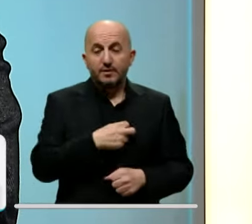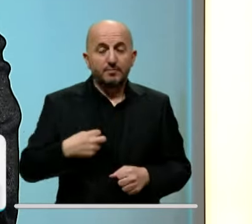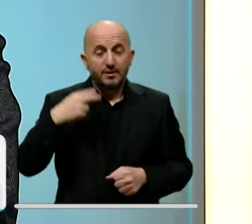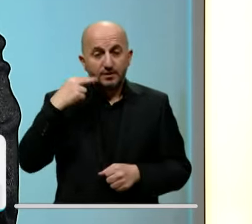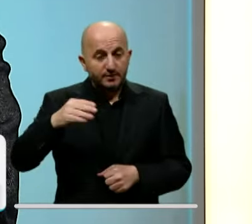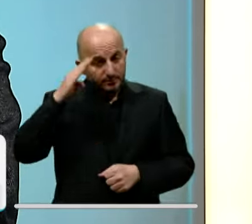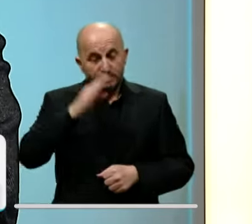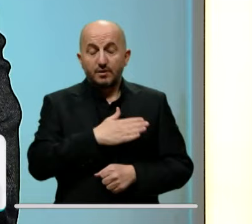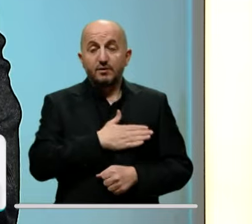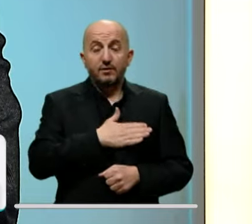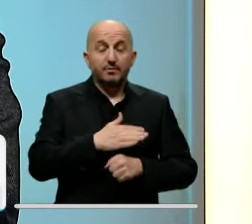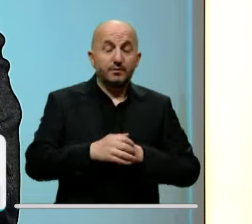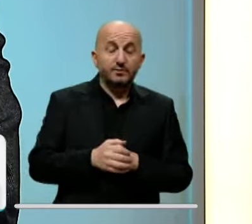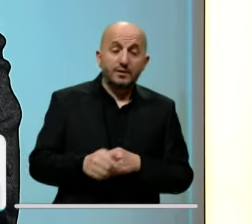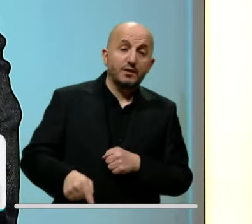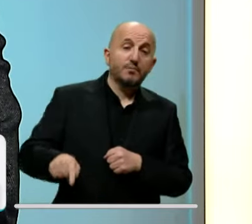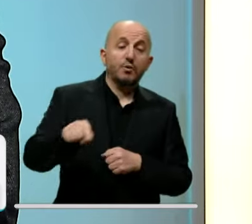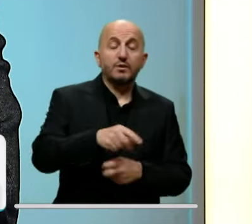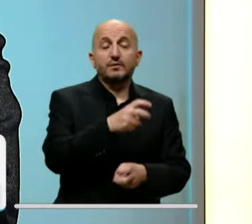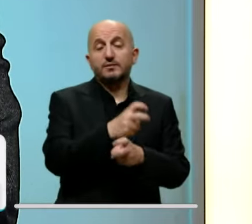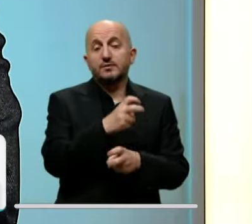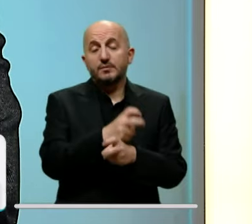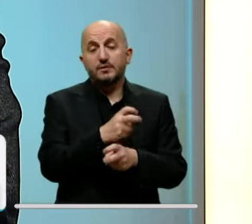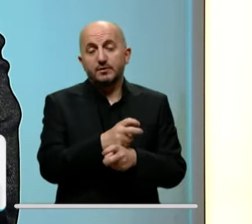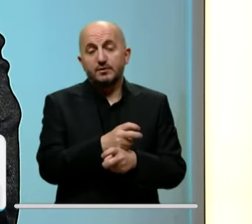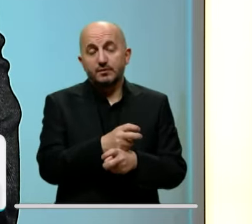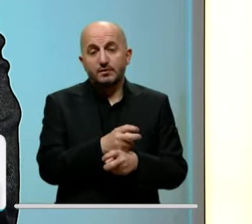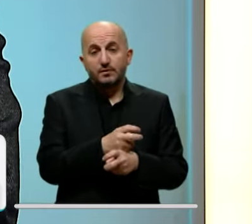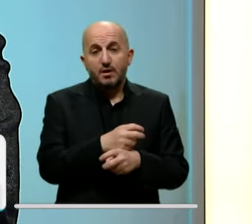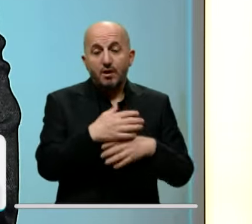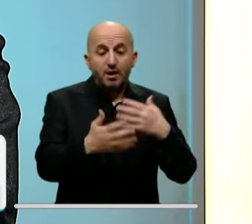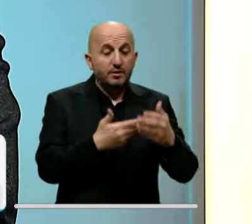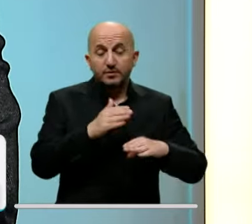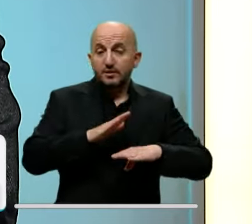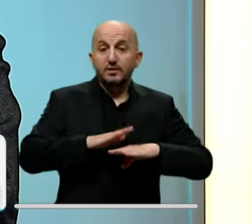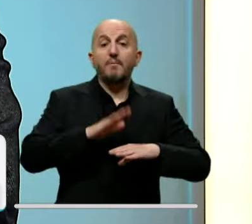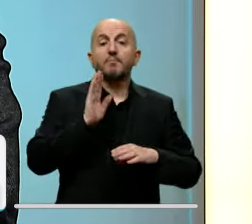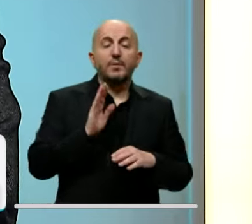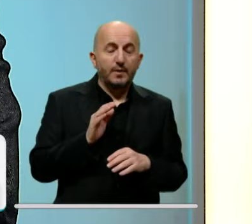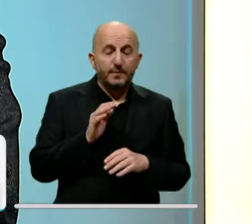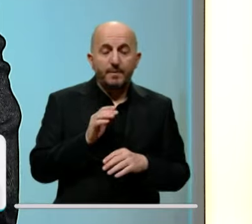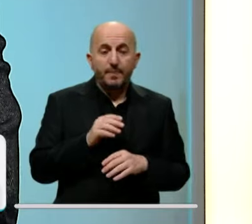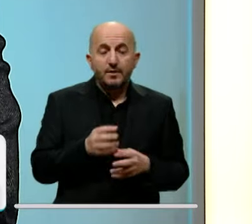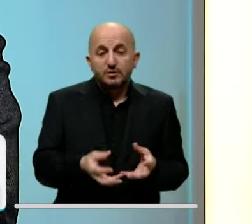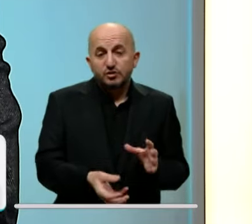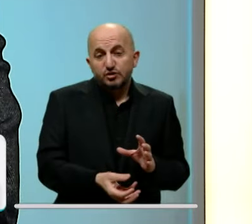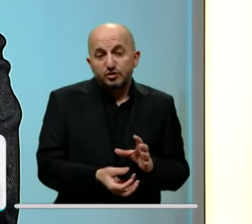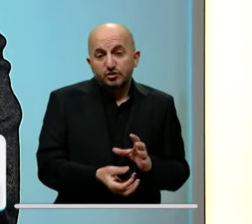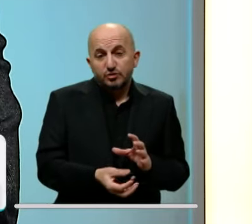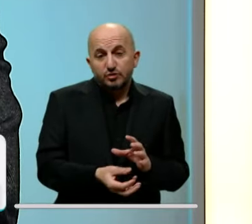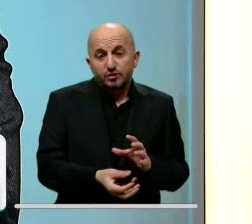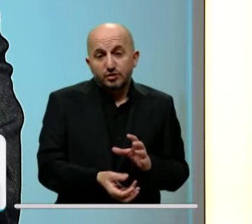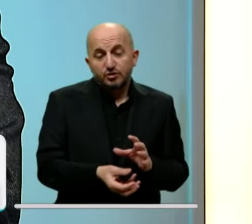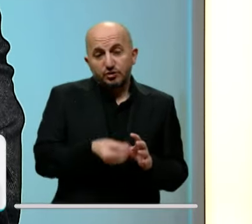aleyhissalatu vesselam onların kemiklerini böyle katm karışık yapmıyor düzlemi onları çıkarttır diyor